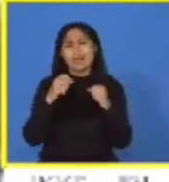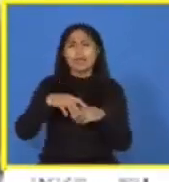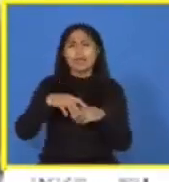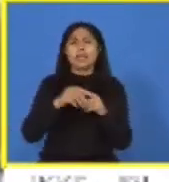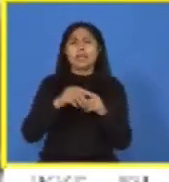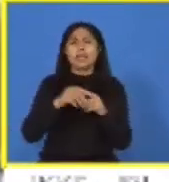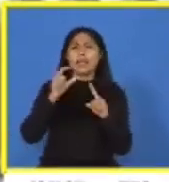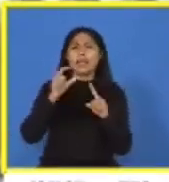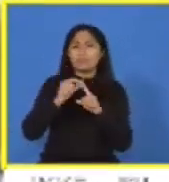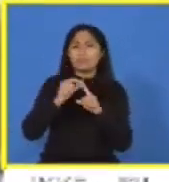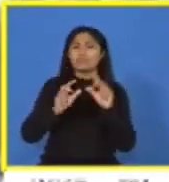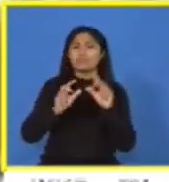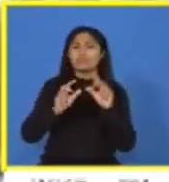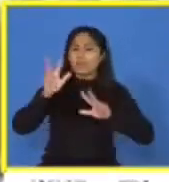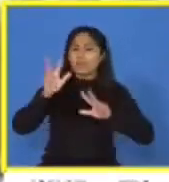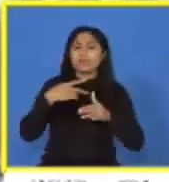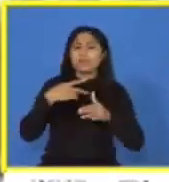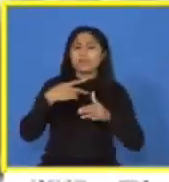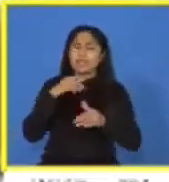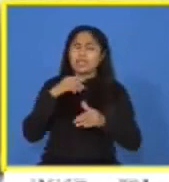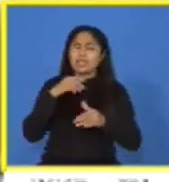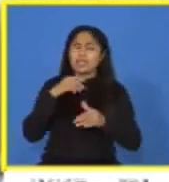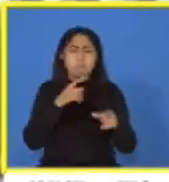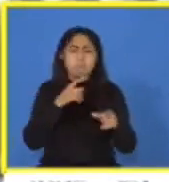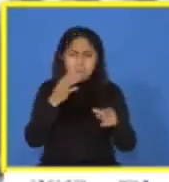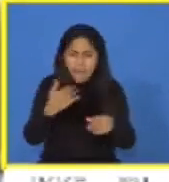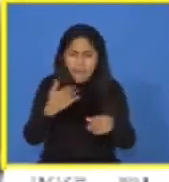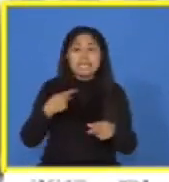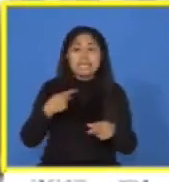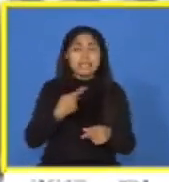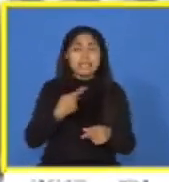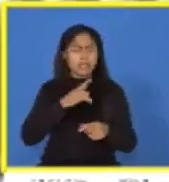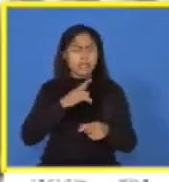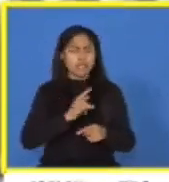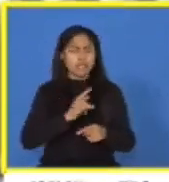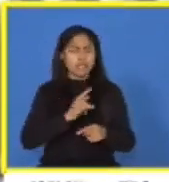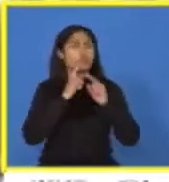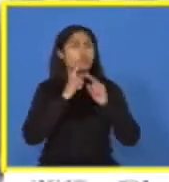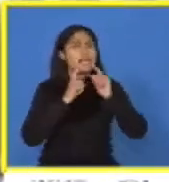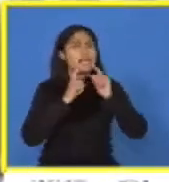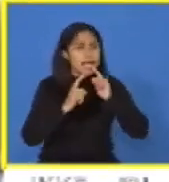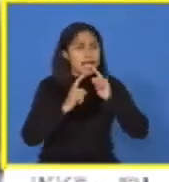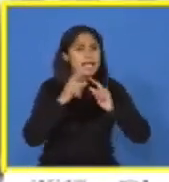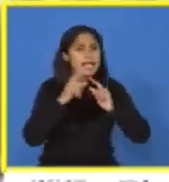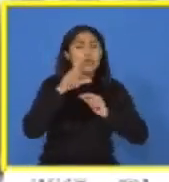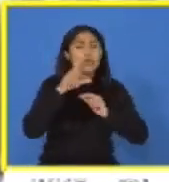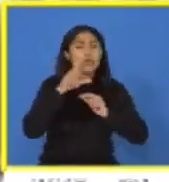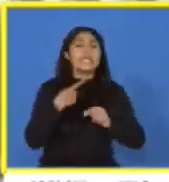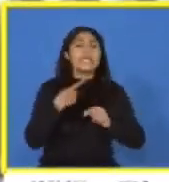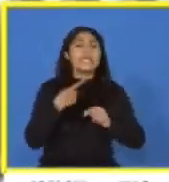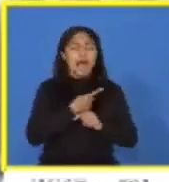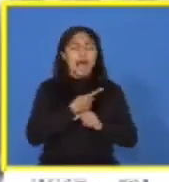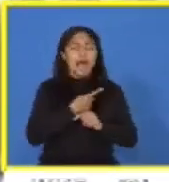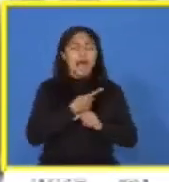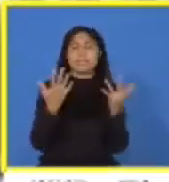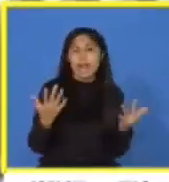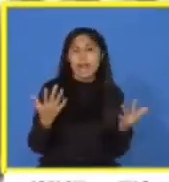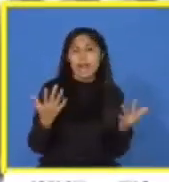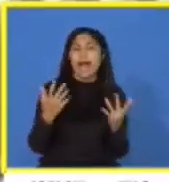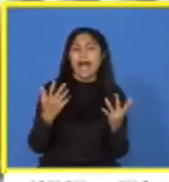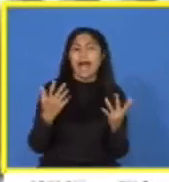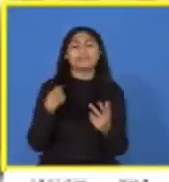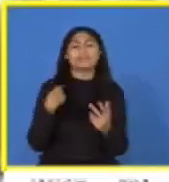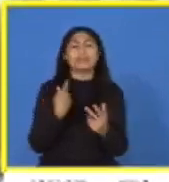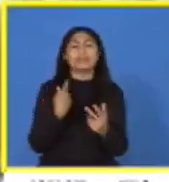menyampaikan, mari kita tetap sosialisasi tetap ke lingkungan kita, keluarga atau masyarakat sekitar,